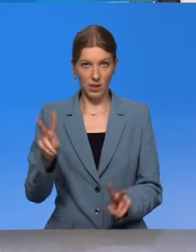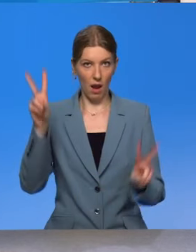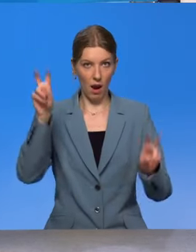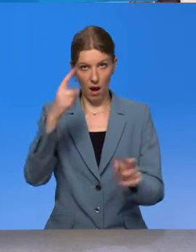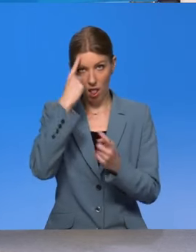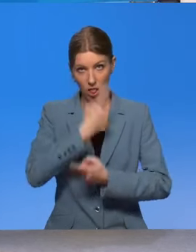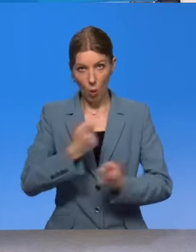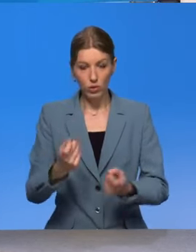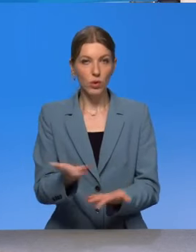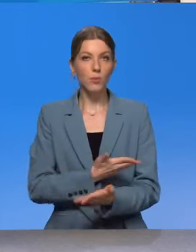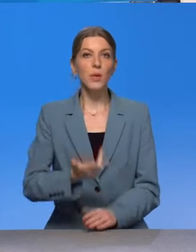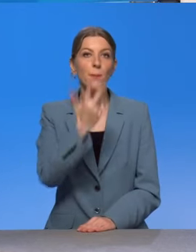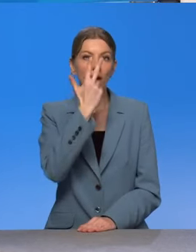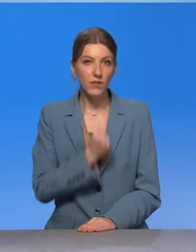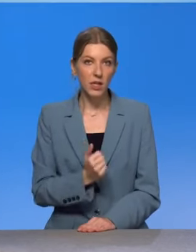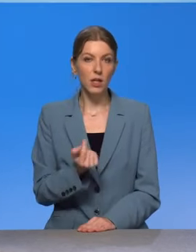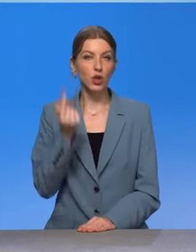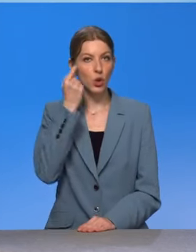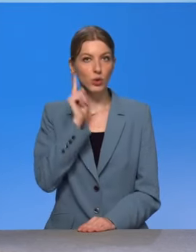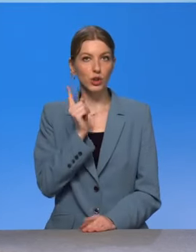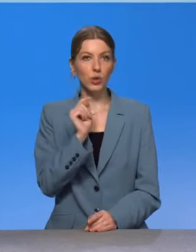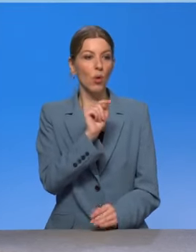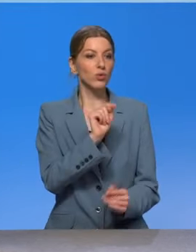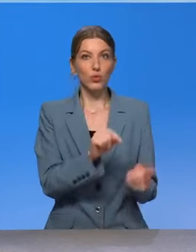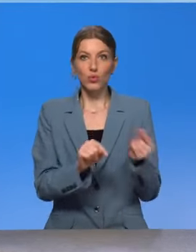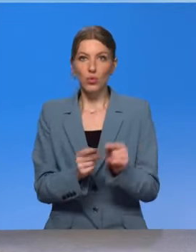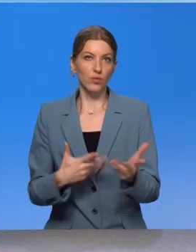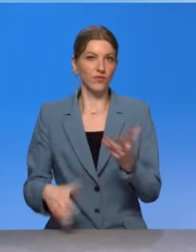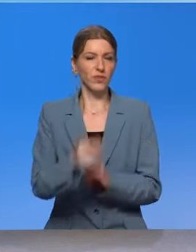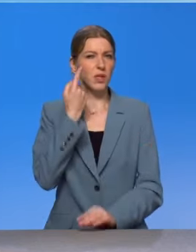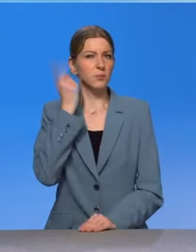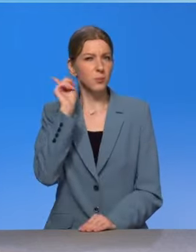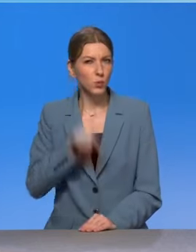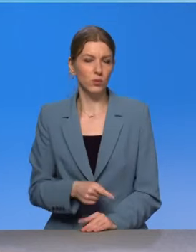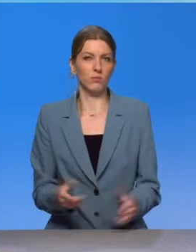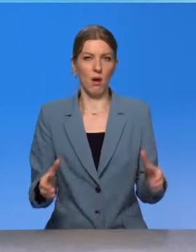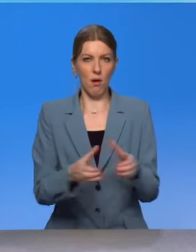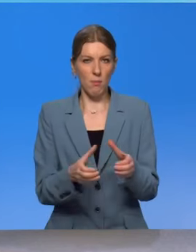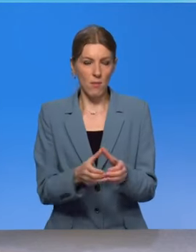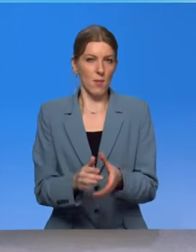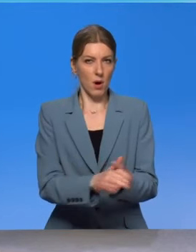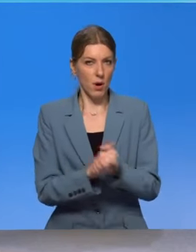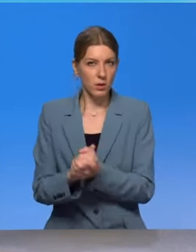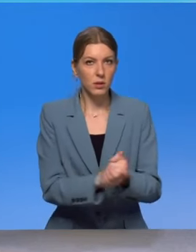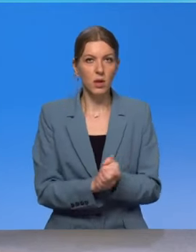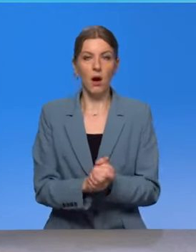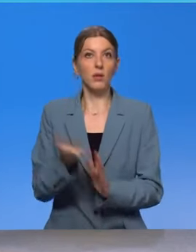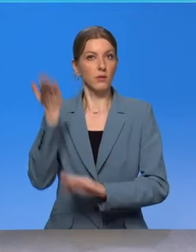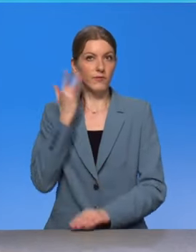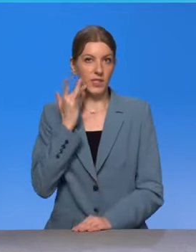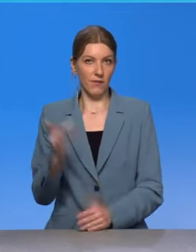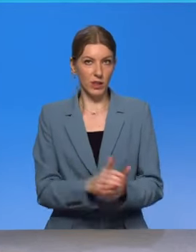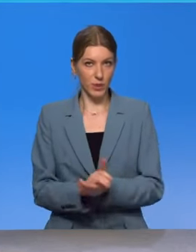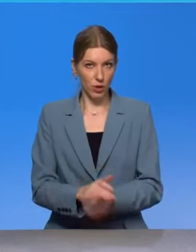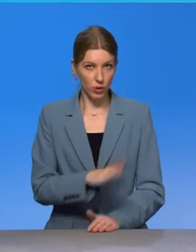привыкли думать, что все друг друга хорошо знали, доверяли друг другу, были единой командой в Советском Союзе, а сейчас вот, мол, такое